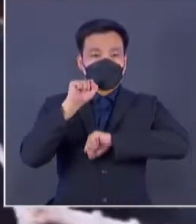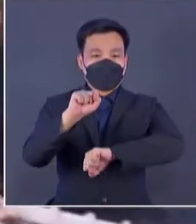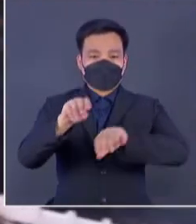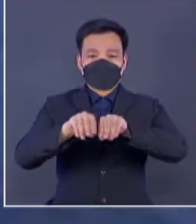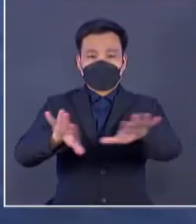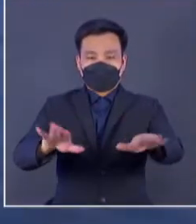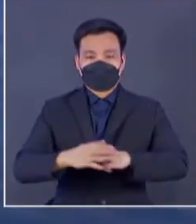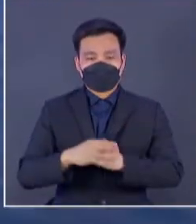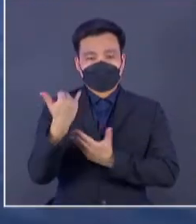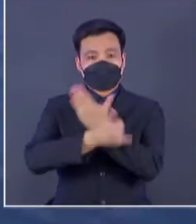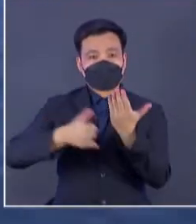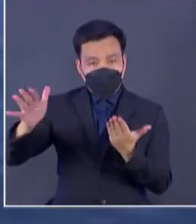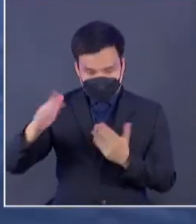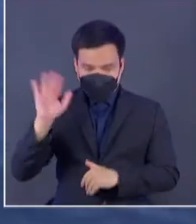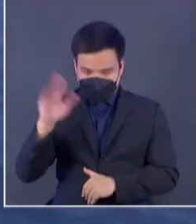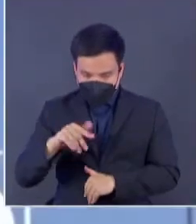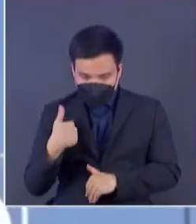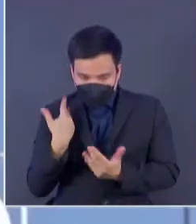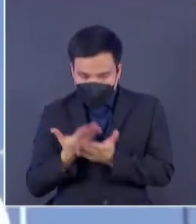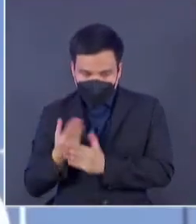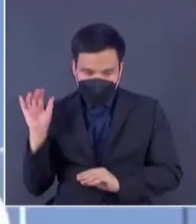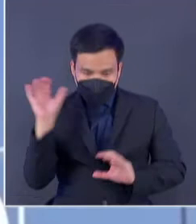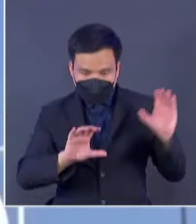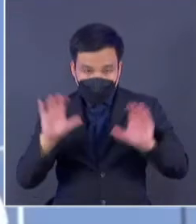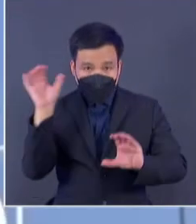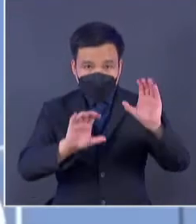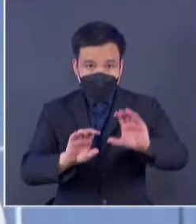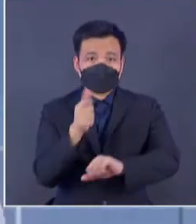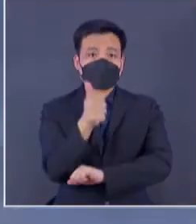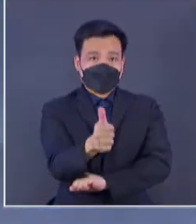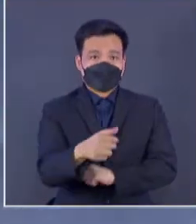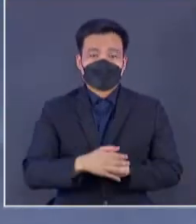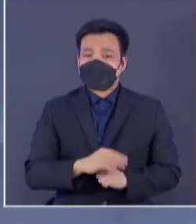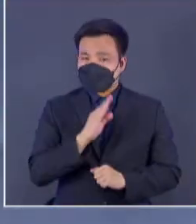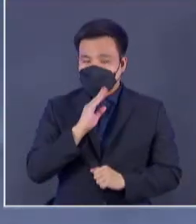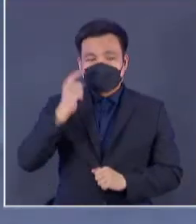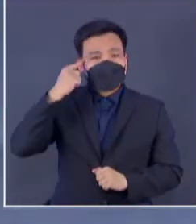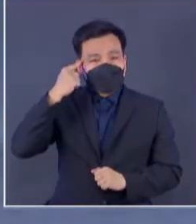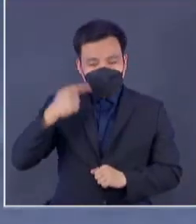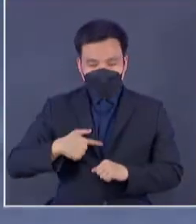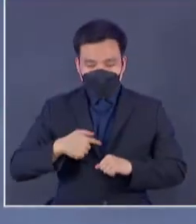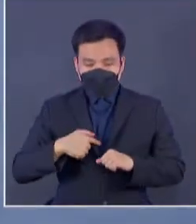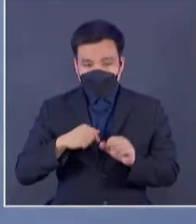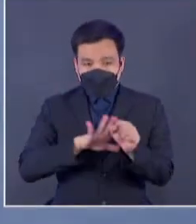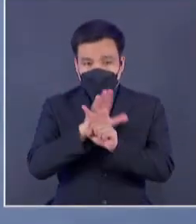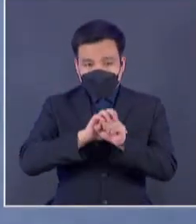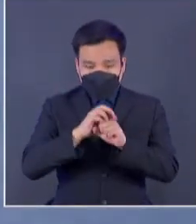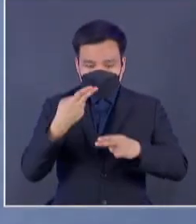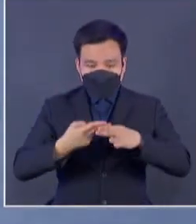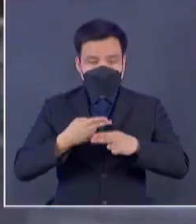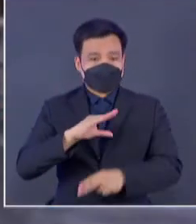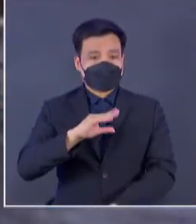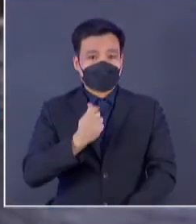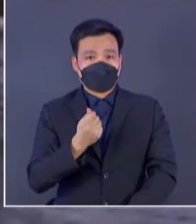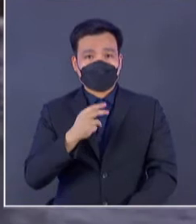ร่วมประมูลได้และหวังว่าจะเป็นการจัดการพบสายพันธุ์โอมิคอนั้นจะไม่กระทบต่อการเปิดประเทศของประเทศ